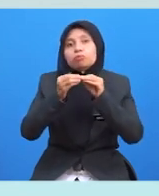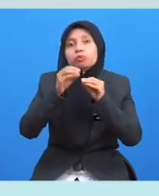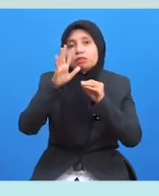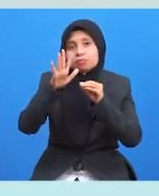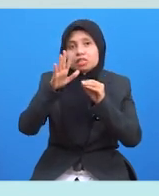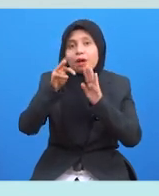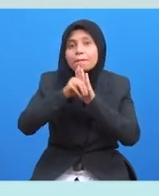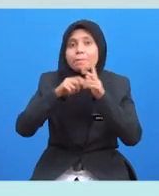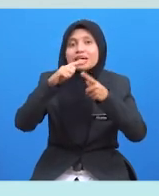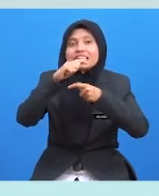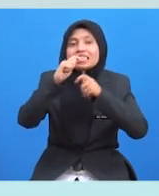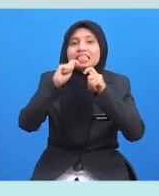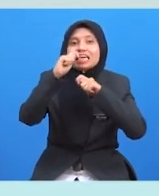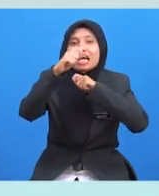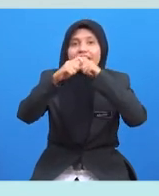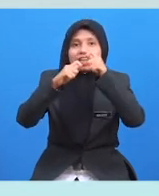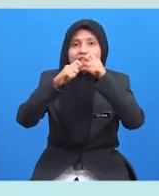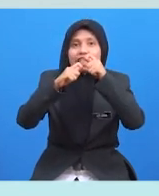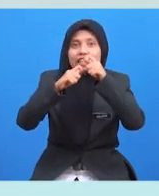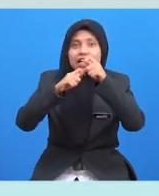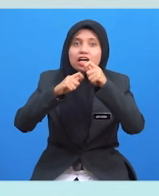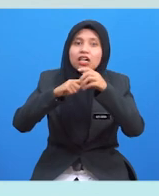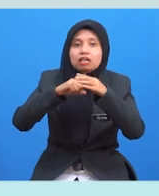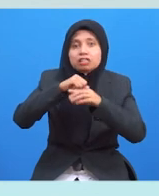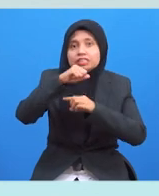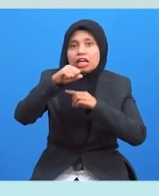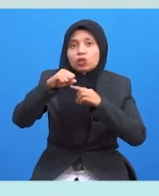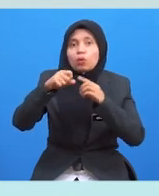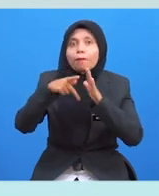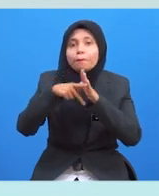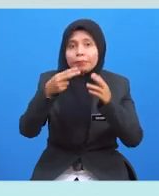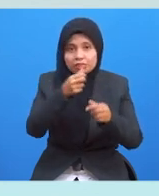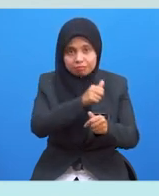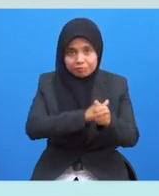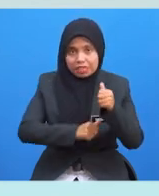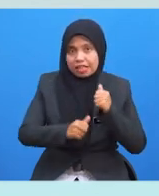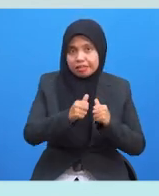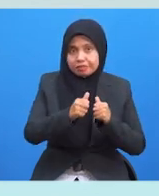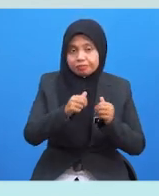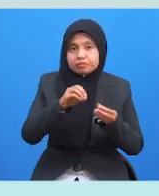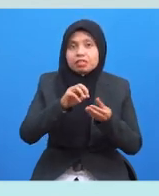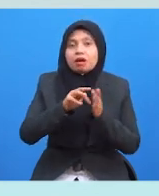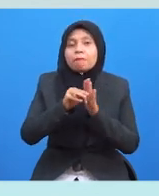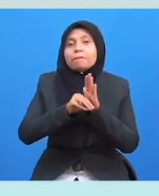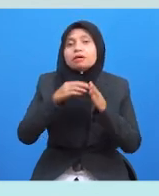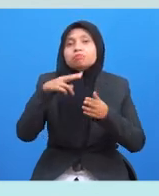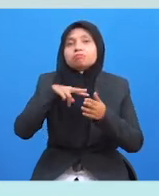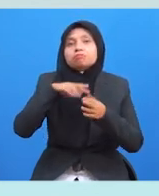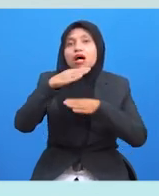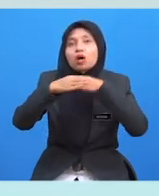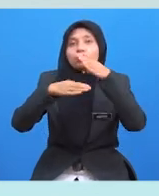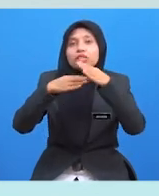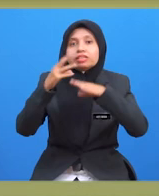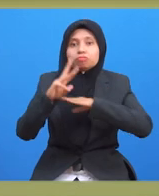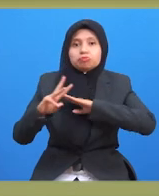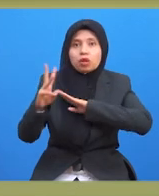meningkatkan sektor perniagaan. Yang keenam, membangunkan kawasan